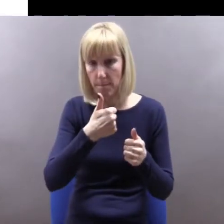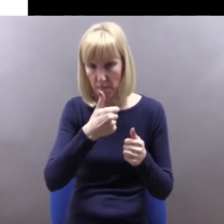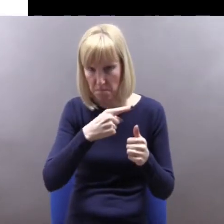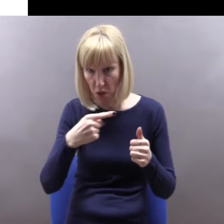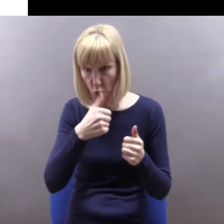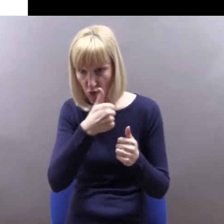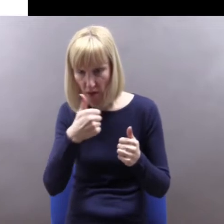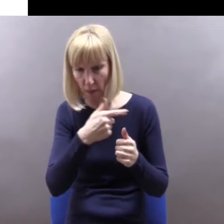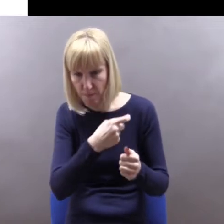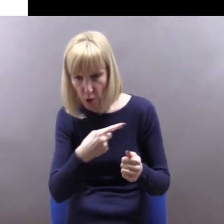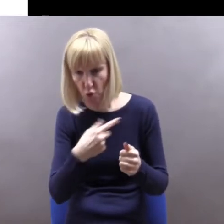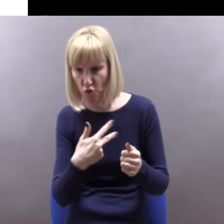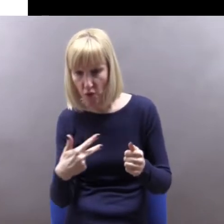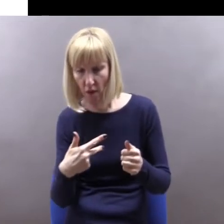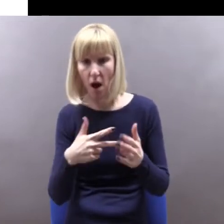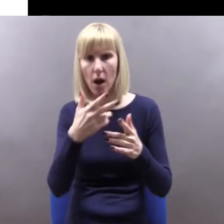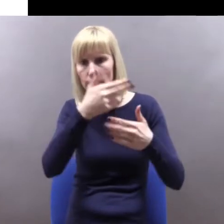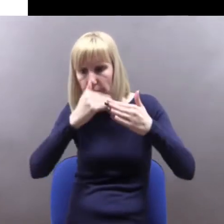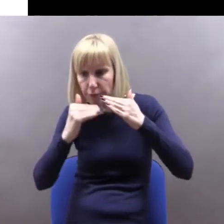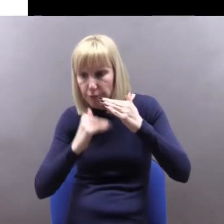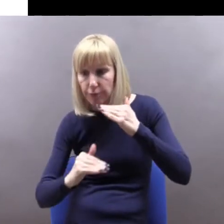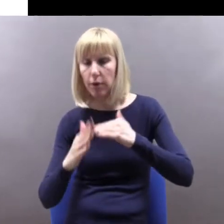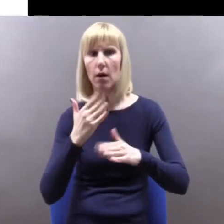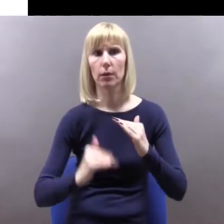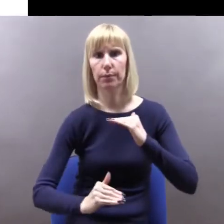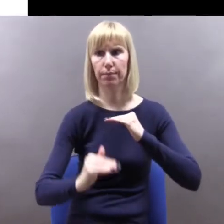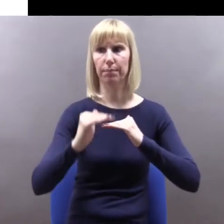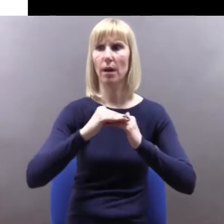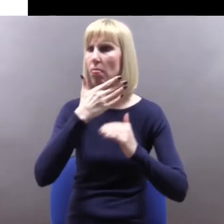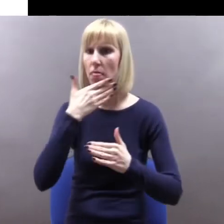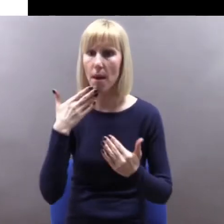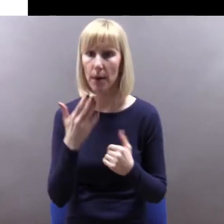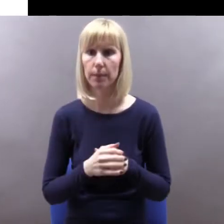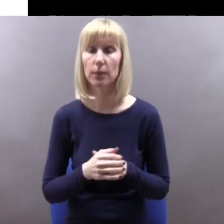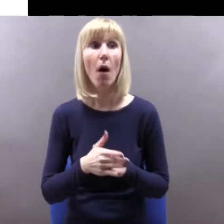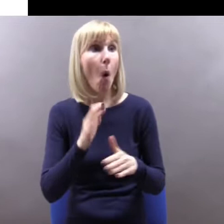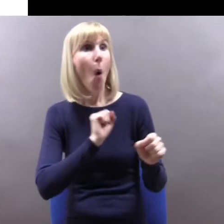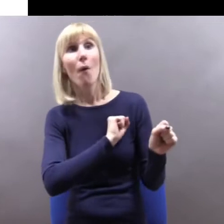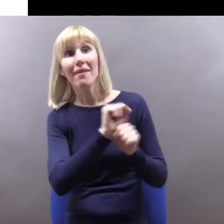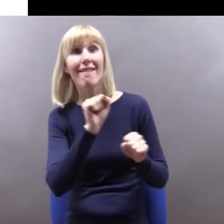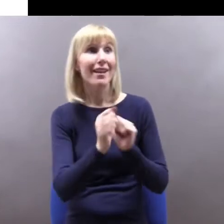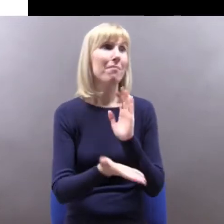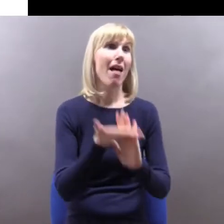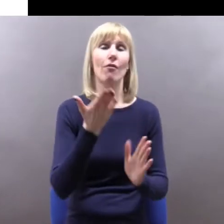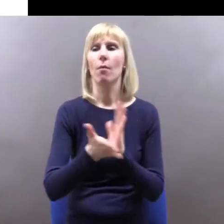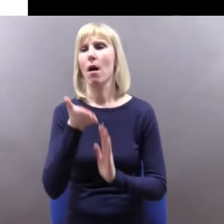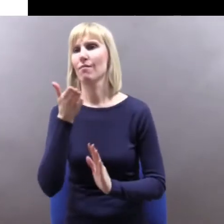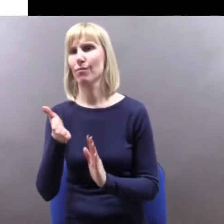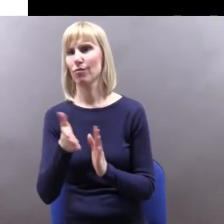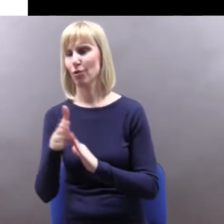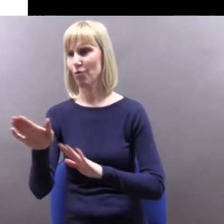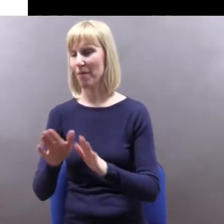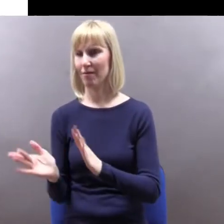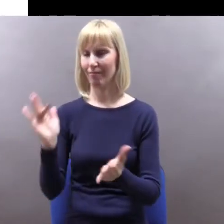na miejscu okazuje się, że ona jest nieczynna. I taka jest moja perspektywa i takie jest moje myślenie o